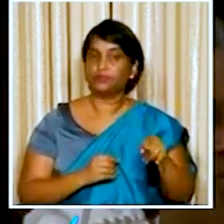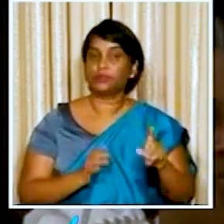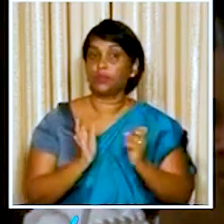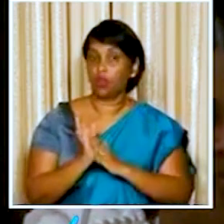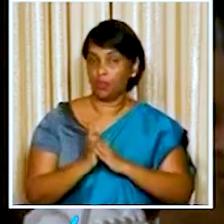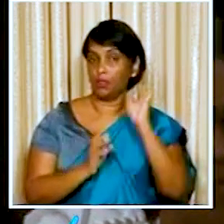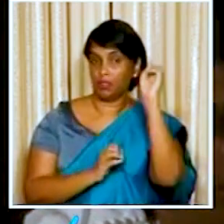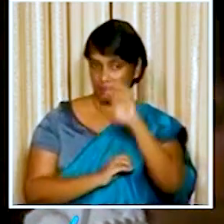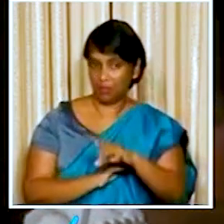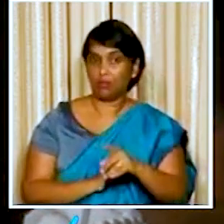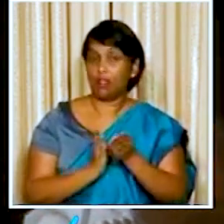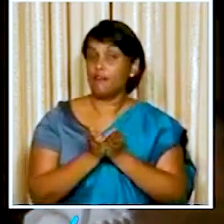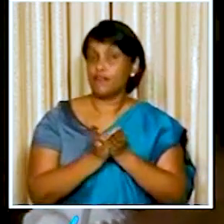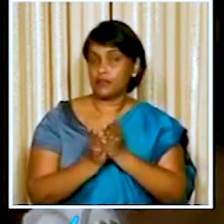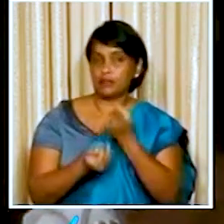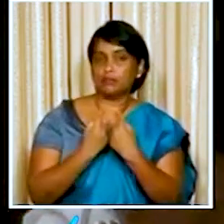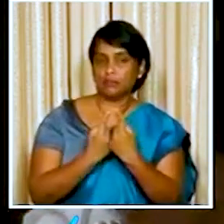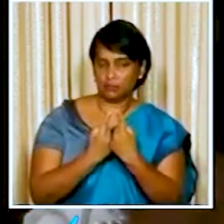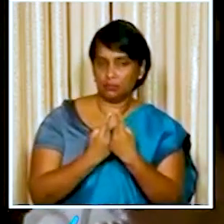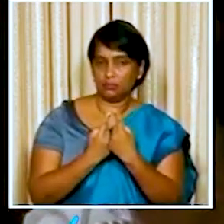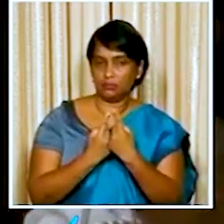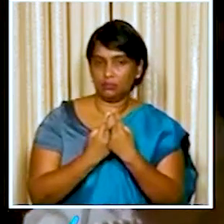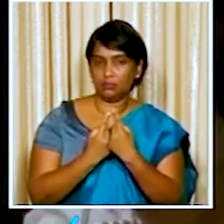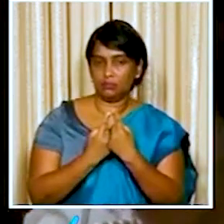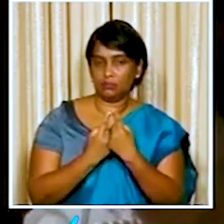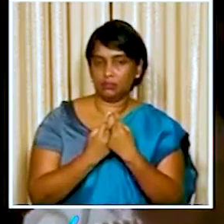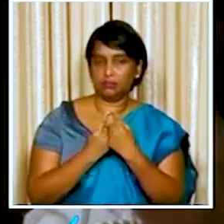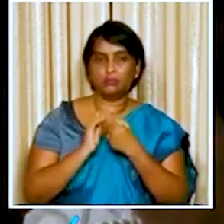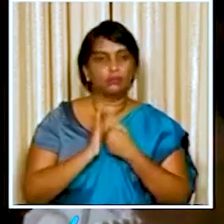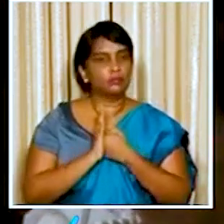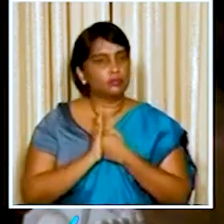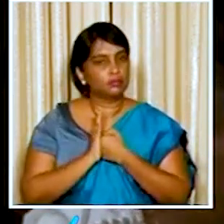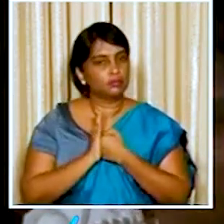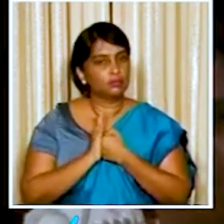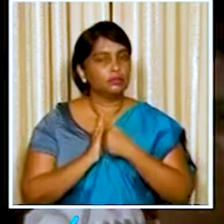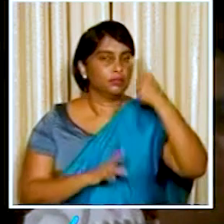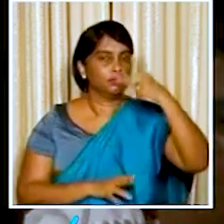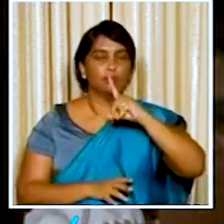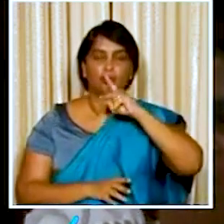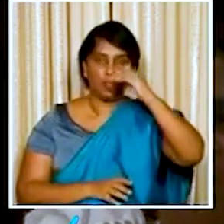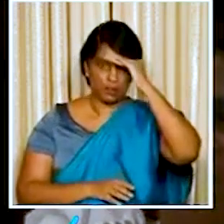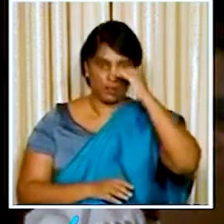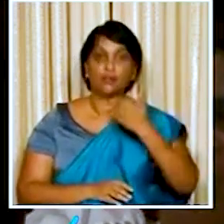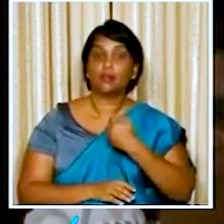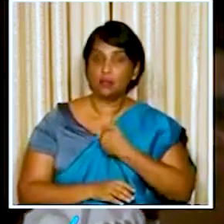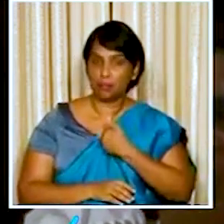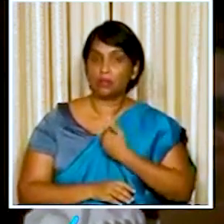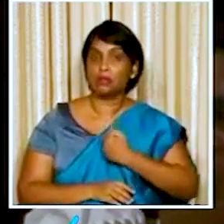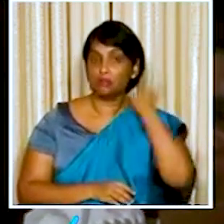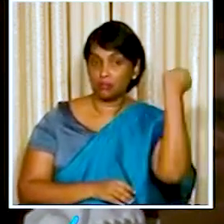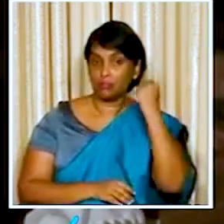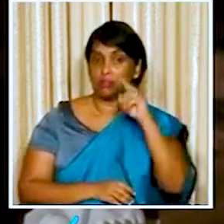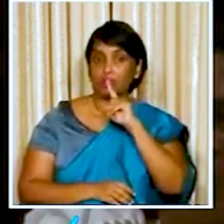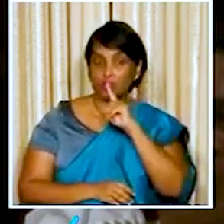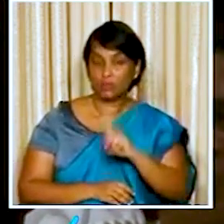එකට දාන්න කියලා තියෙනවා. විනය පරීක්ෂණයක් පවත්වන්න. ගරු නියෝජ්‍ය කතානායකතුමනි, මම මේ කතාව කතා